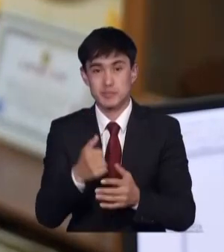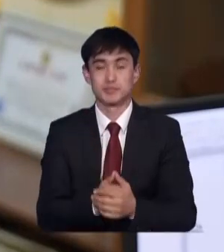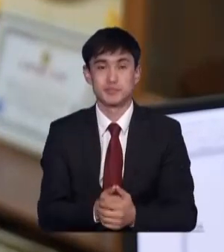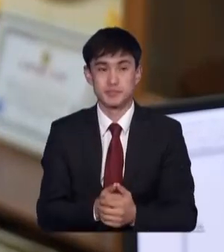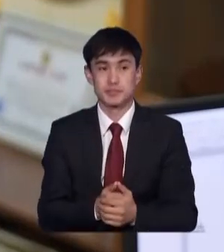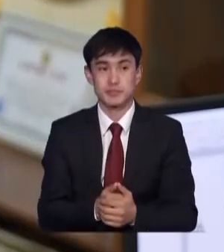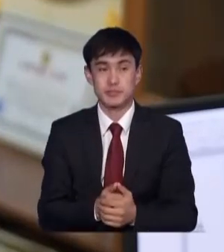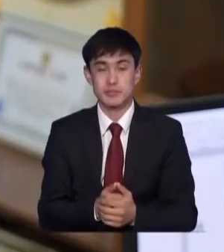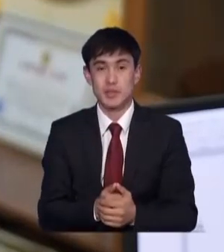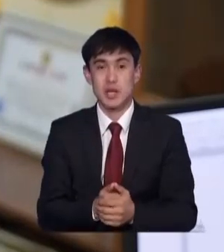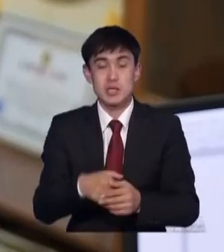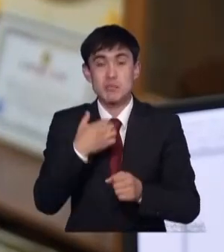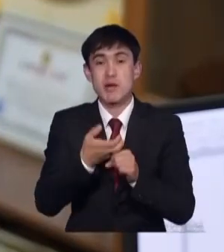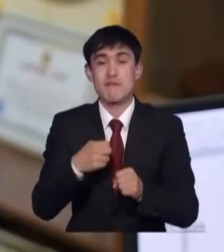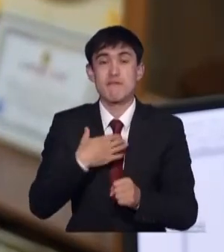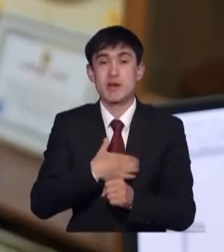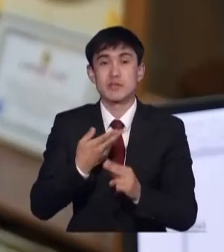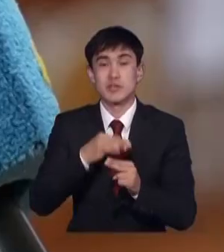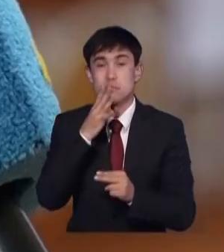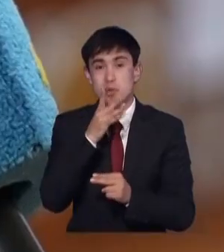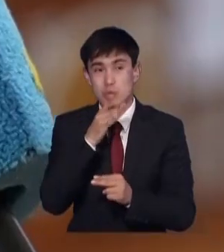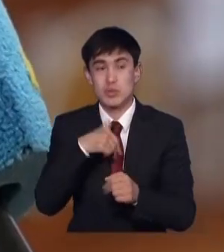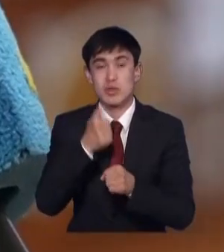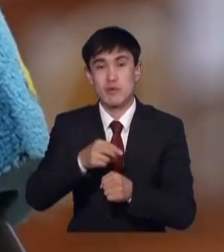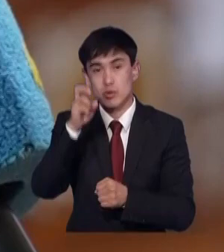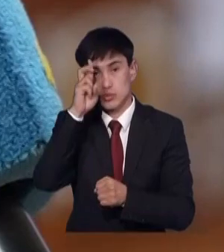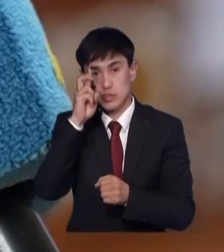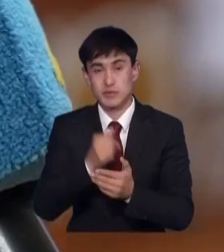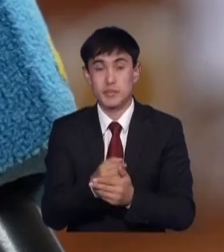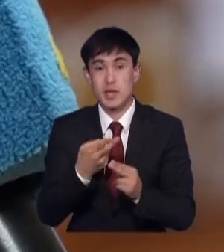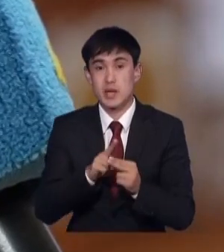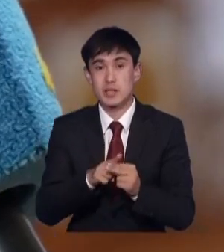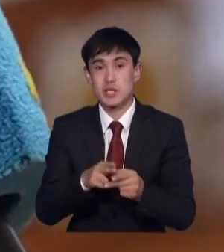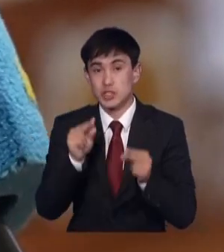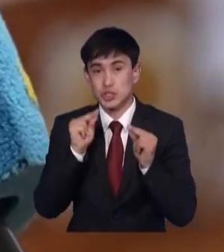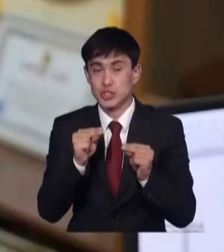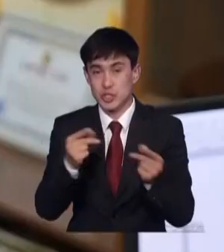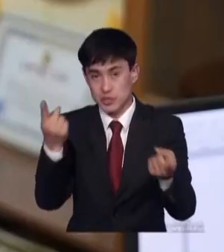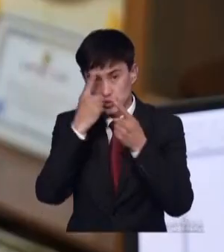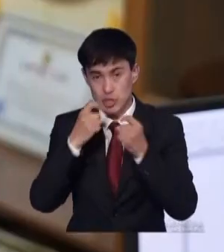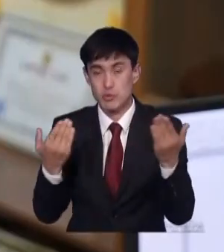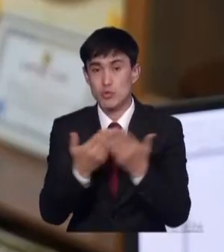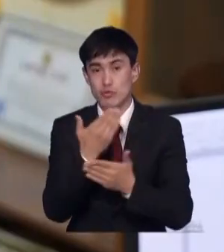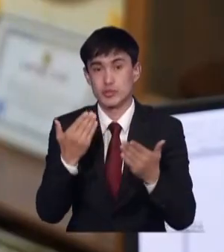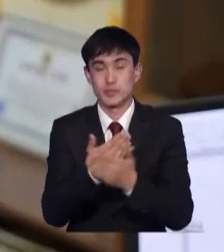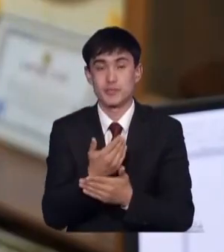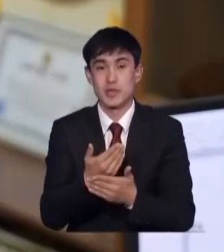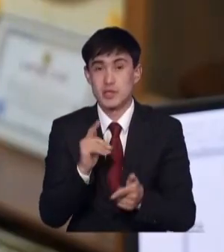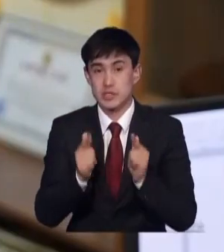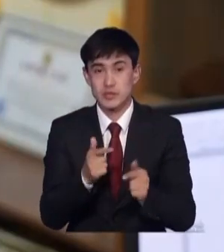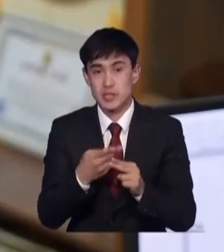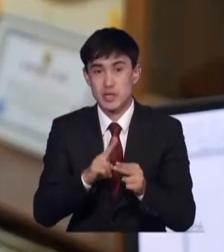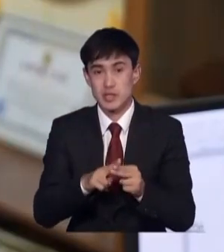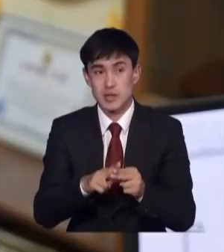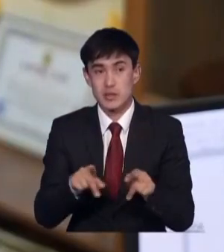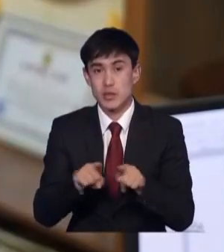информации и самое важное в этот период как отметил глава государства это достоверность освещаемый новостей Действительно это